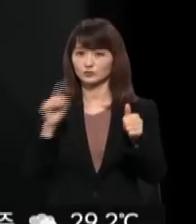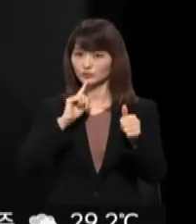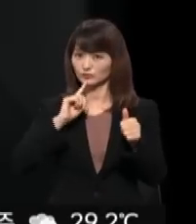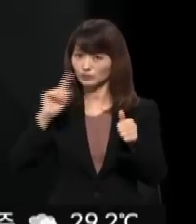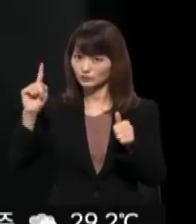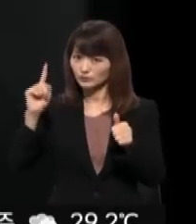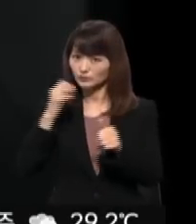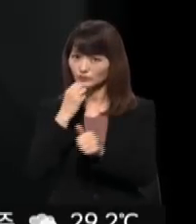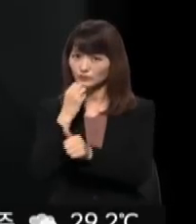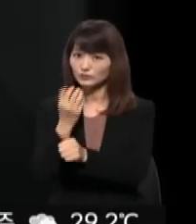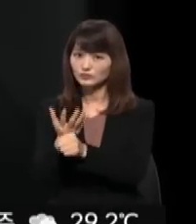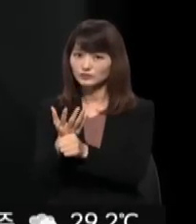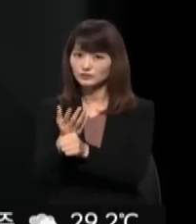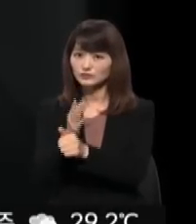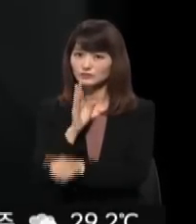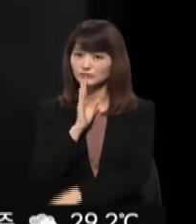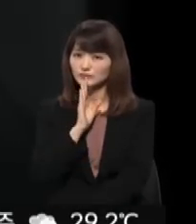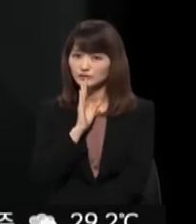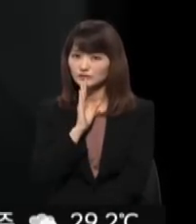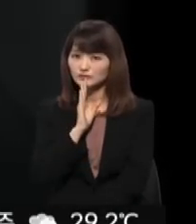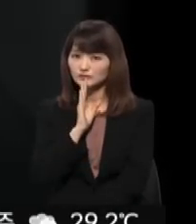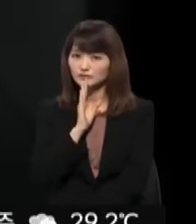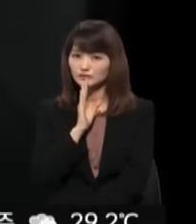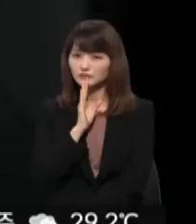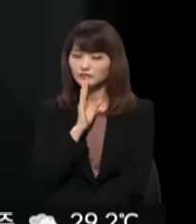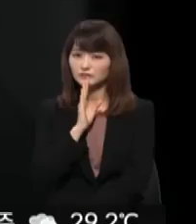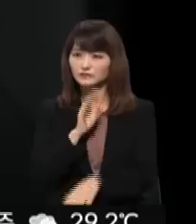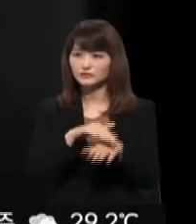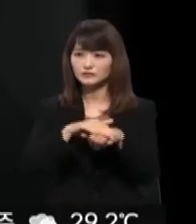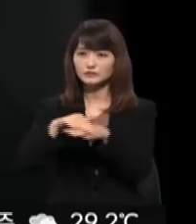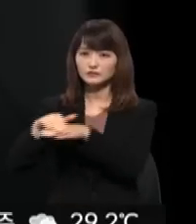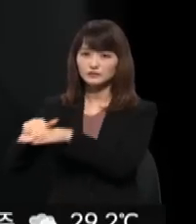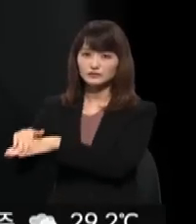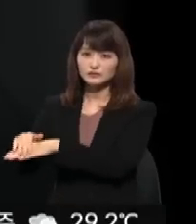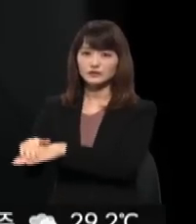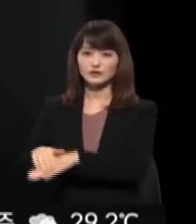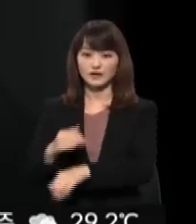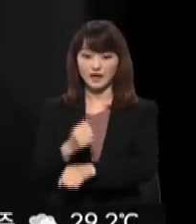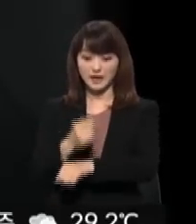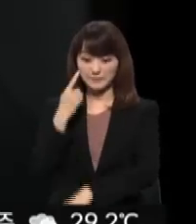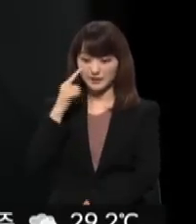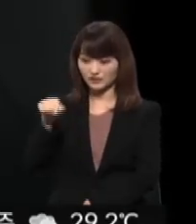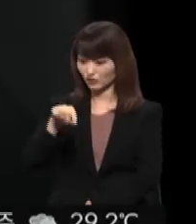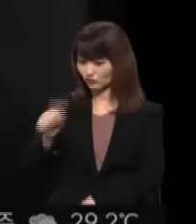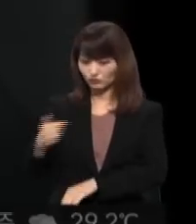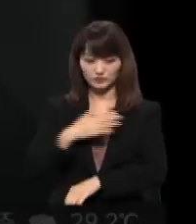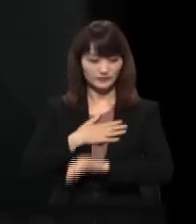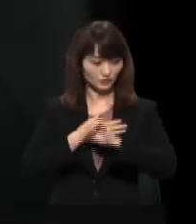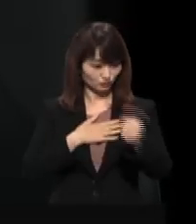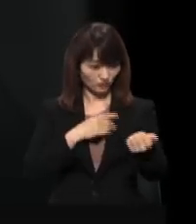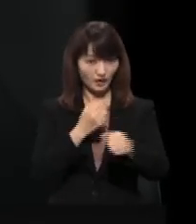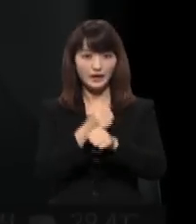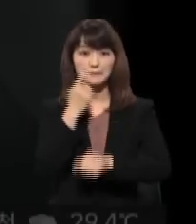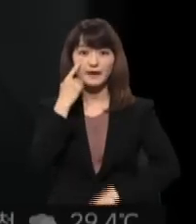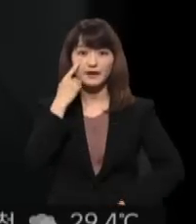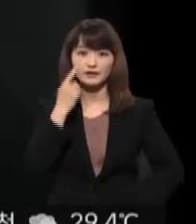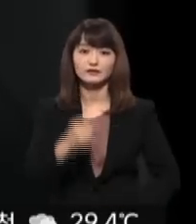이게 바람직한 모습인가를 떠나서 이건 거의 막장에 해당하는 그런 모습이라고 보고요